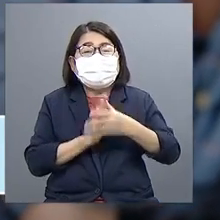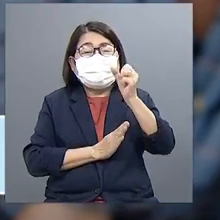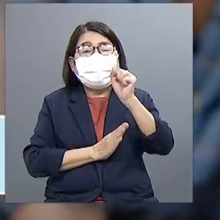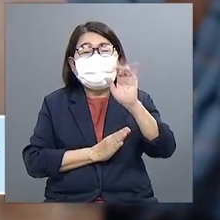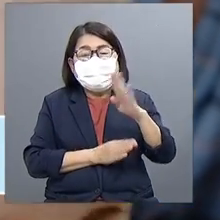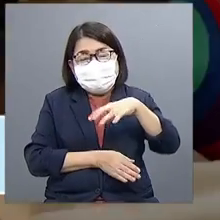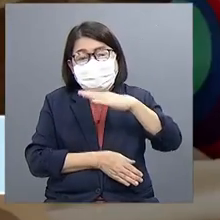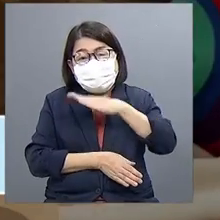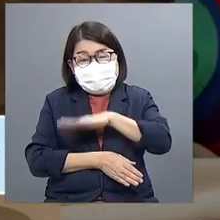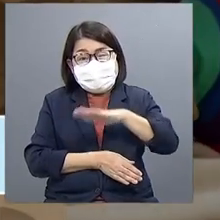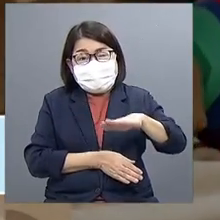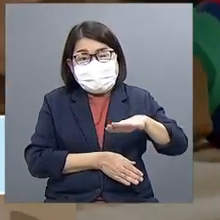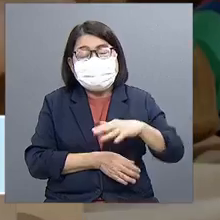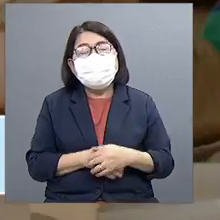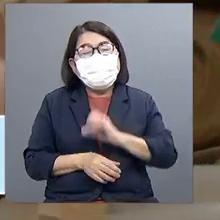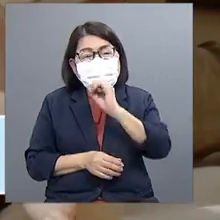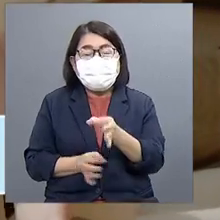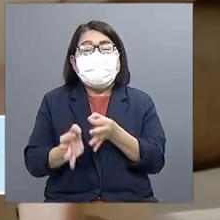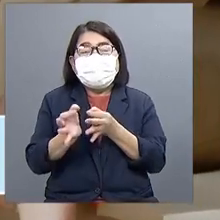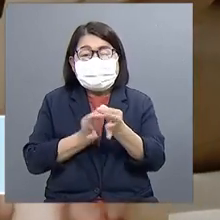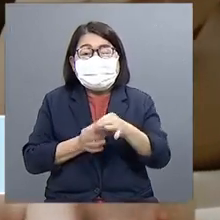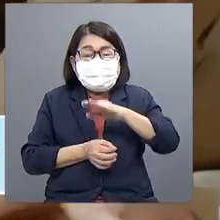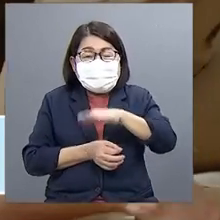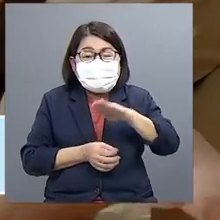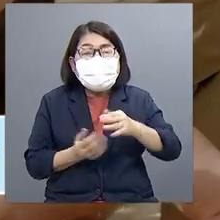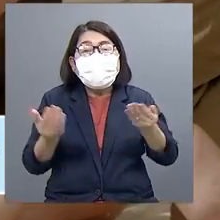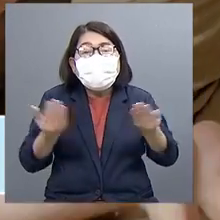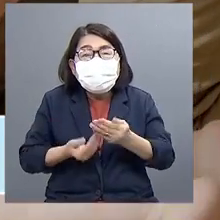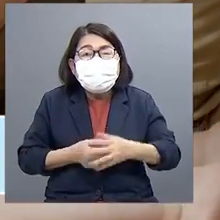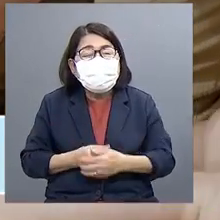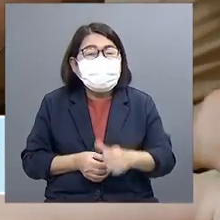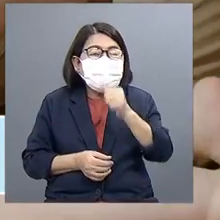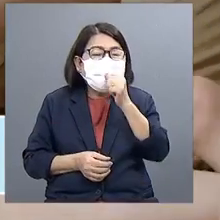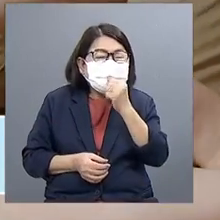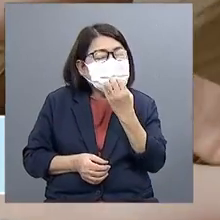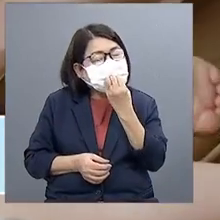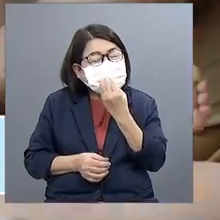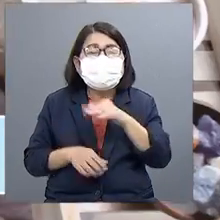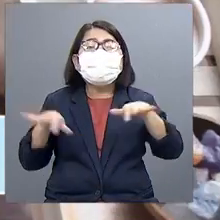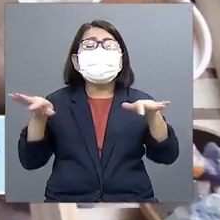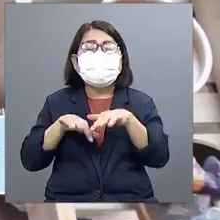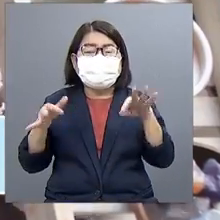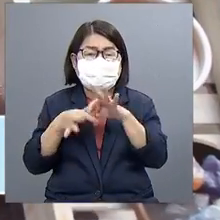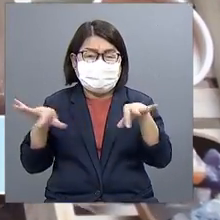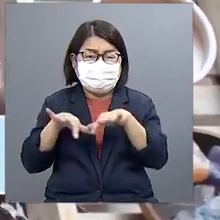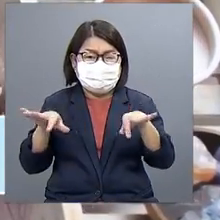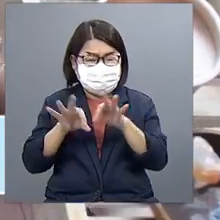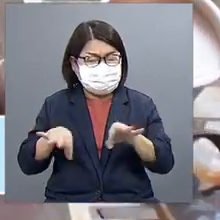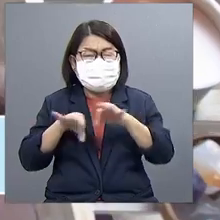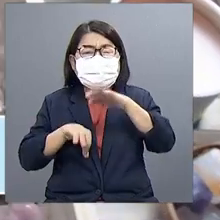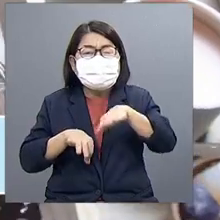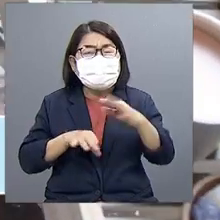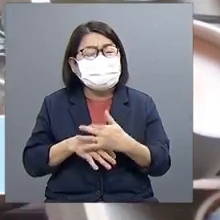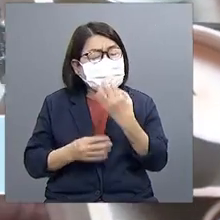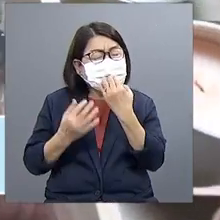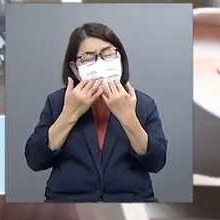งนะครับว่าพฤติกรรมการดูดนิ้วกัดเล็บนั้นเนี่ยเป็นพฤติกรรมที่พบได้ในเด็กปกติโดยเฉพาะกลุ่มเด็กเล็กนะครับและจะค่อยๆหายไปหลังที่น้